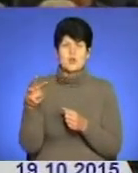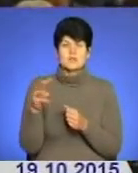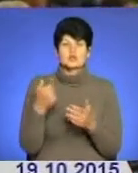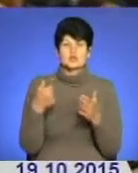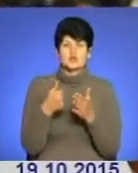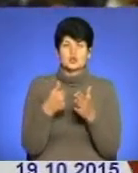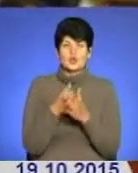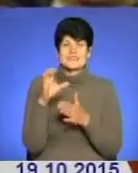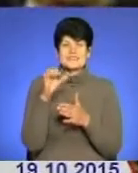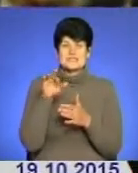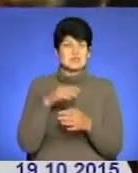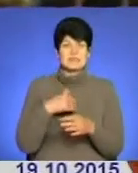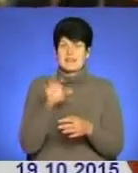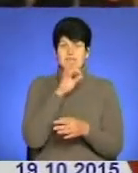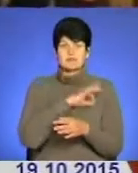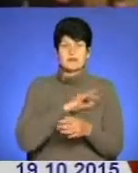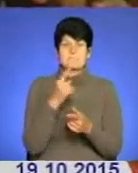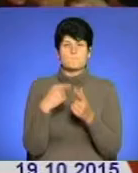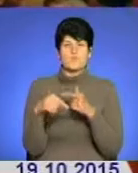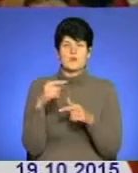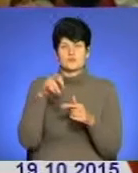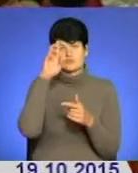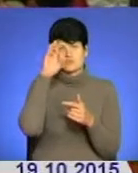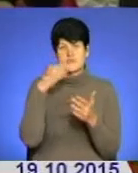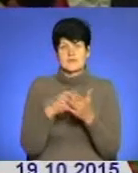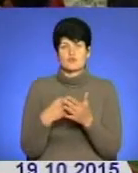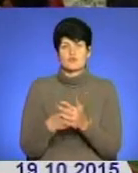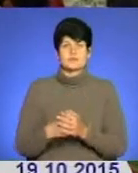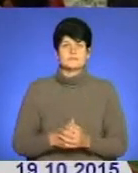січня ми їх не витратимо, вони повернуться до державного бюджету.